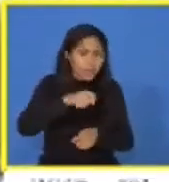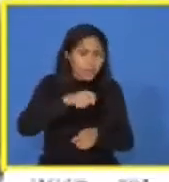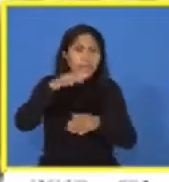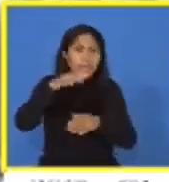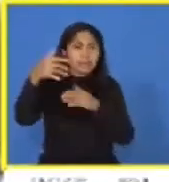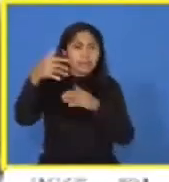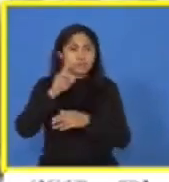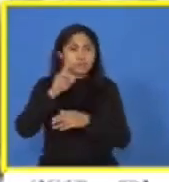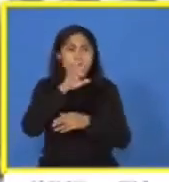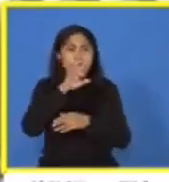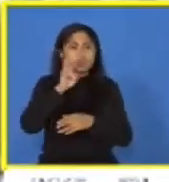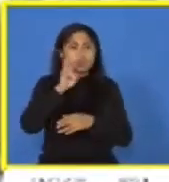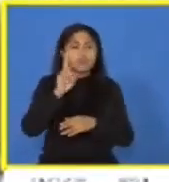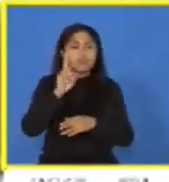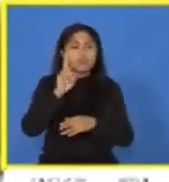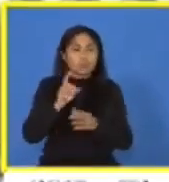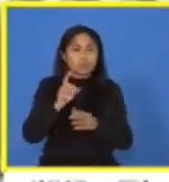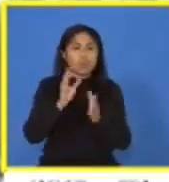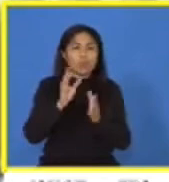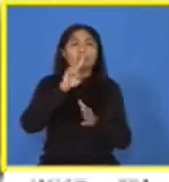tahun 2021 dan